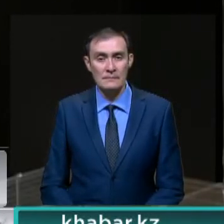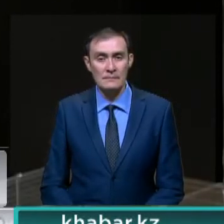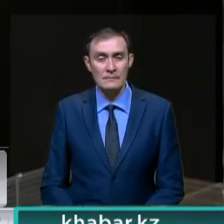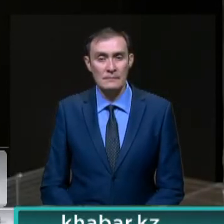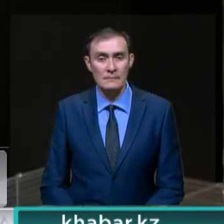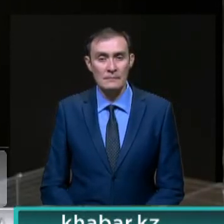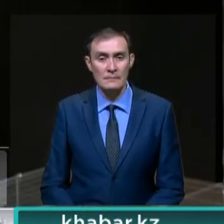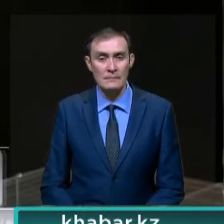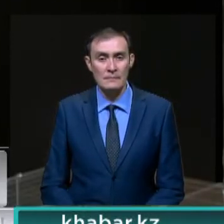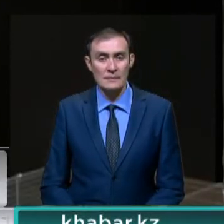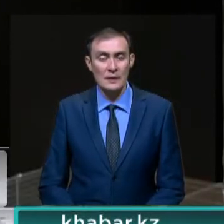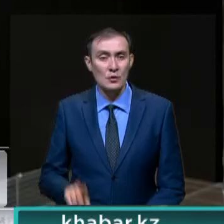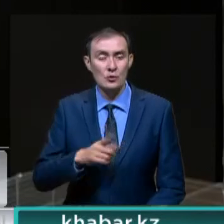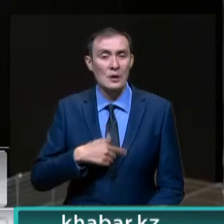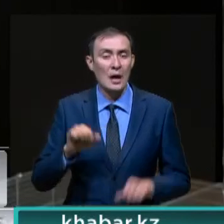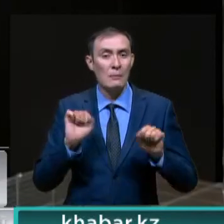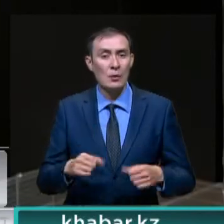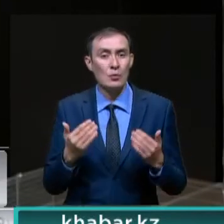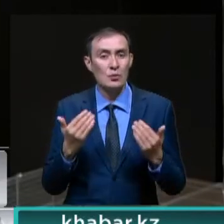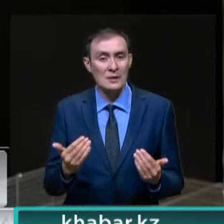Ну, что я могу теперь